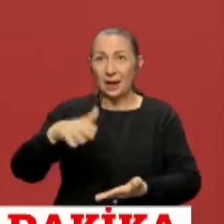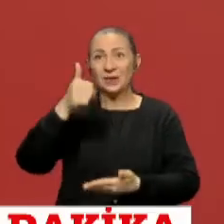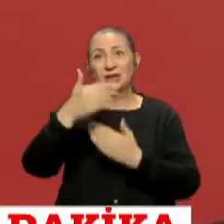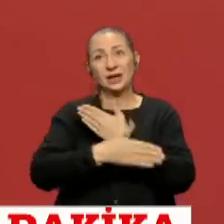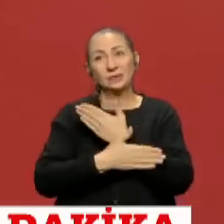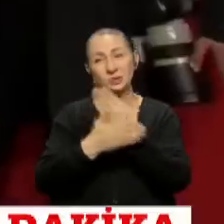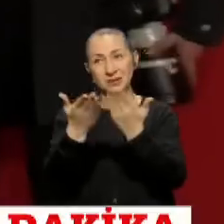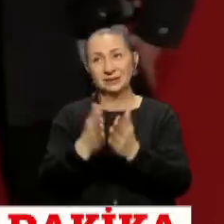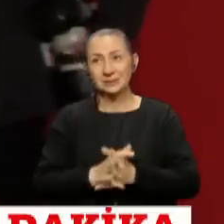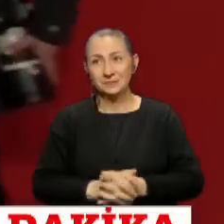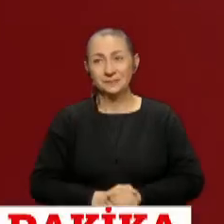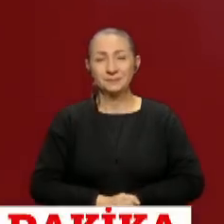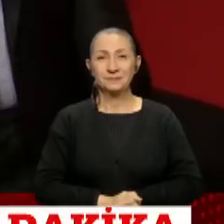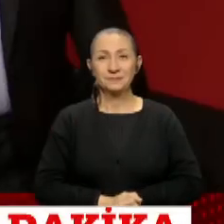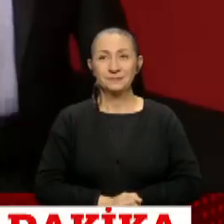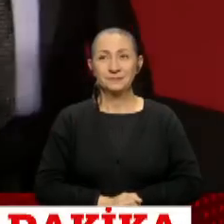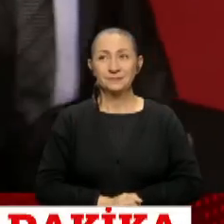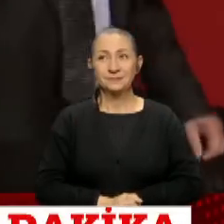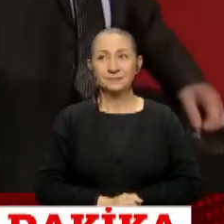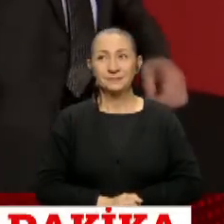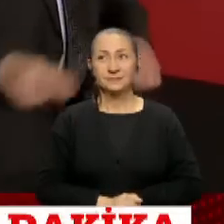Başkan Vekilimiz.